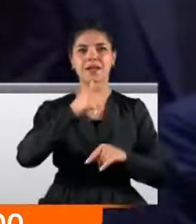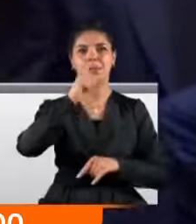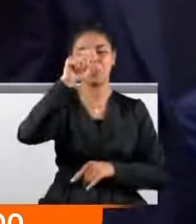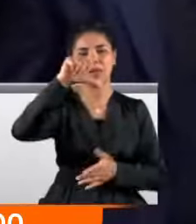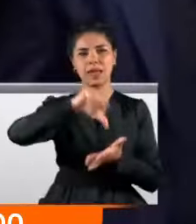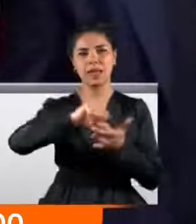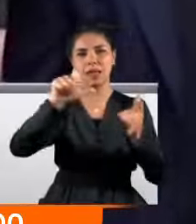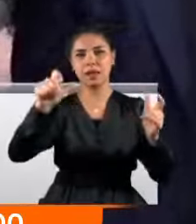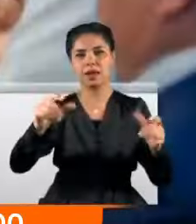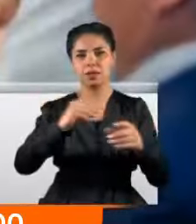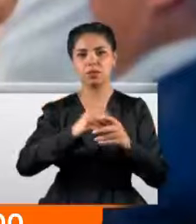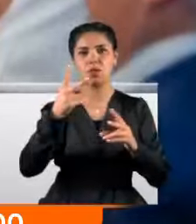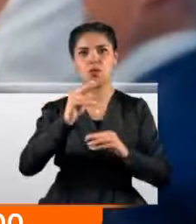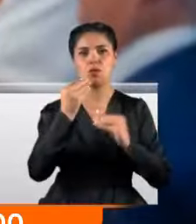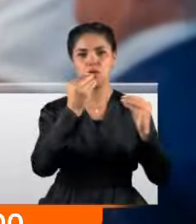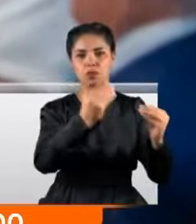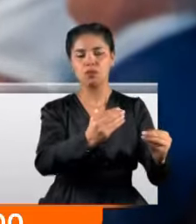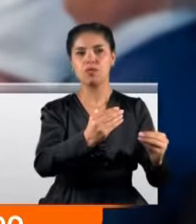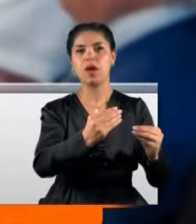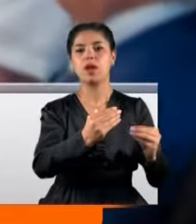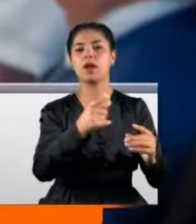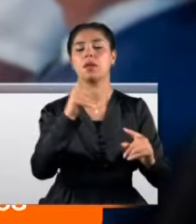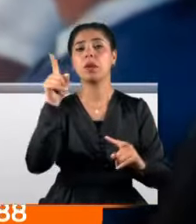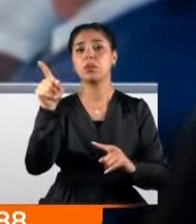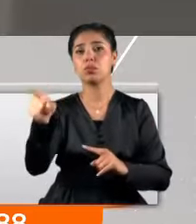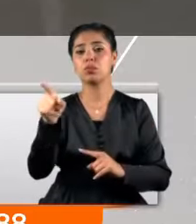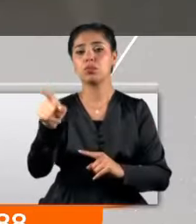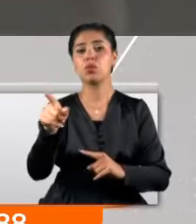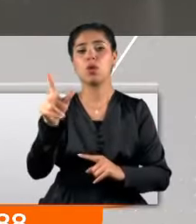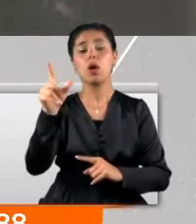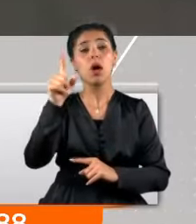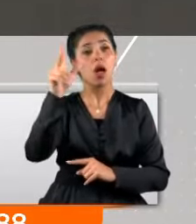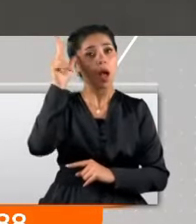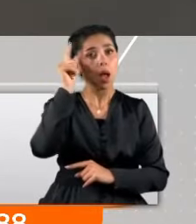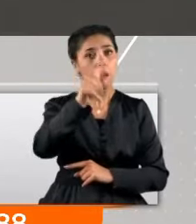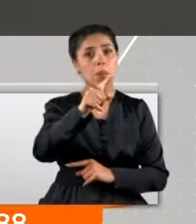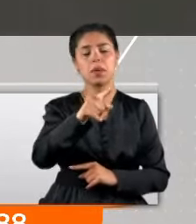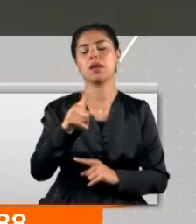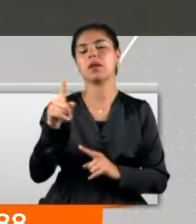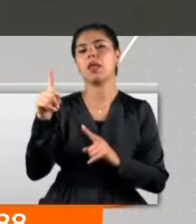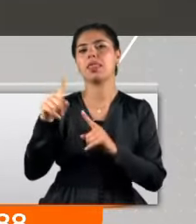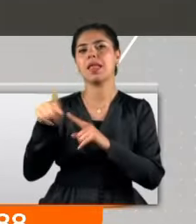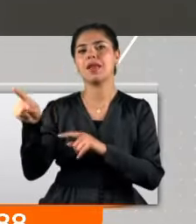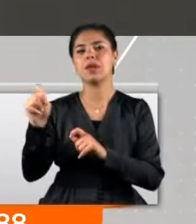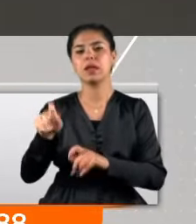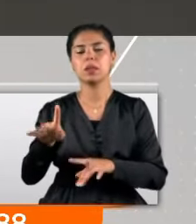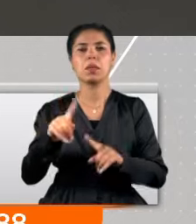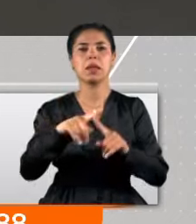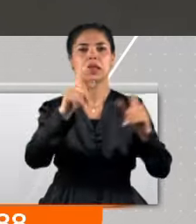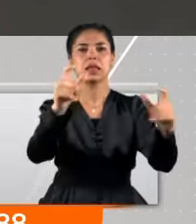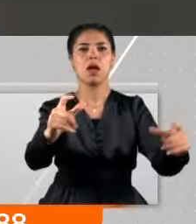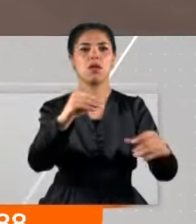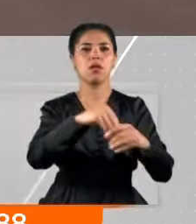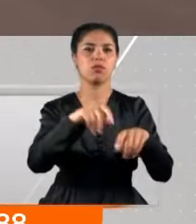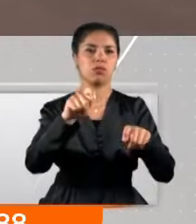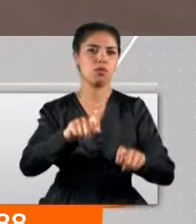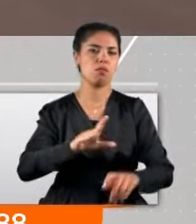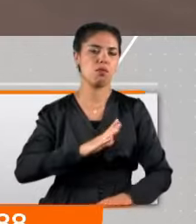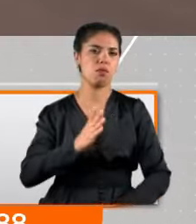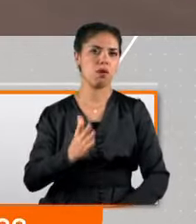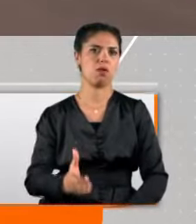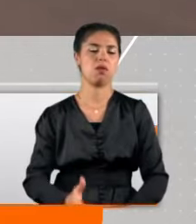hedef alan Tel Aviv'e yapamadıklarını Tahran'a yapıyor Amerika. Ne demek istediğini anlıyorum. Fakat bunun bölgedeki kimseye bir faydası